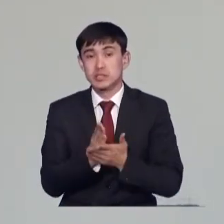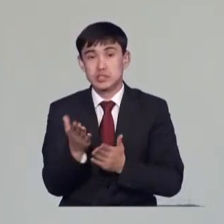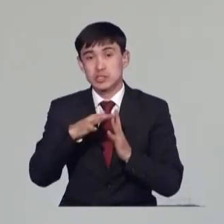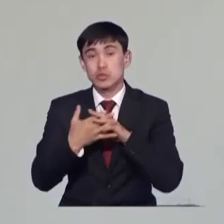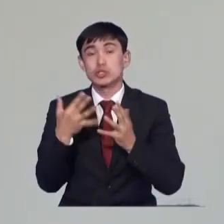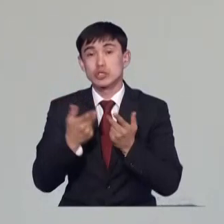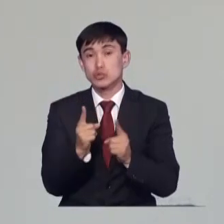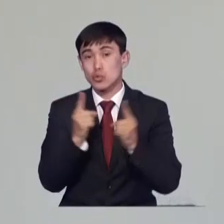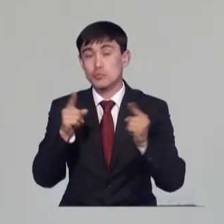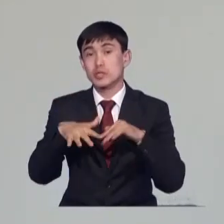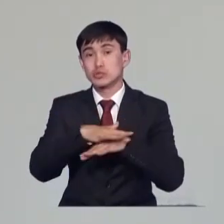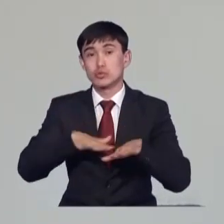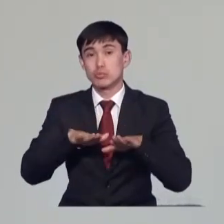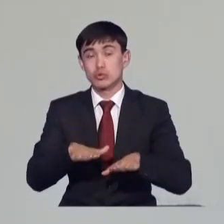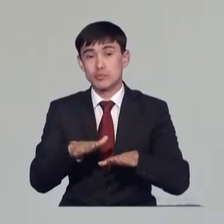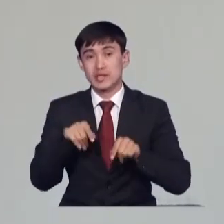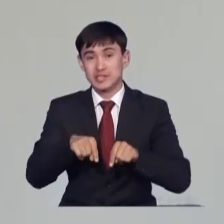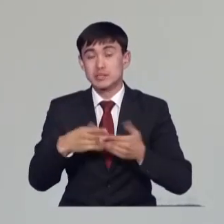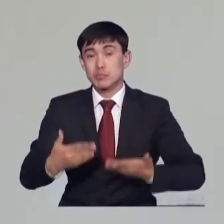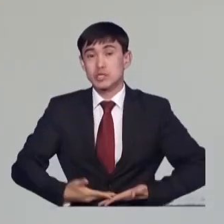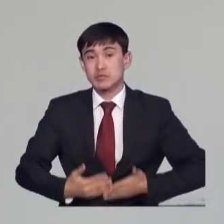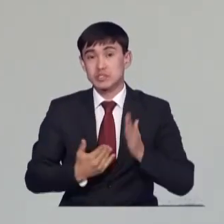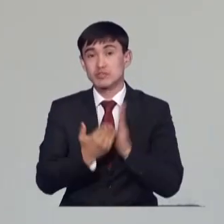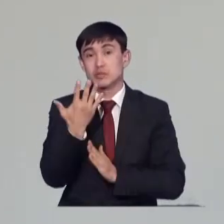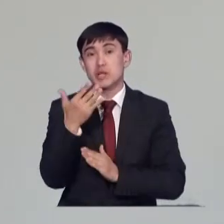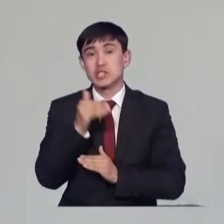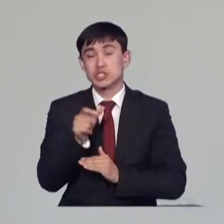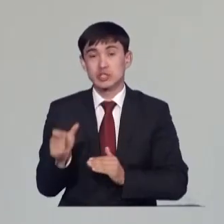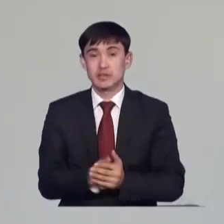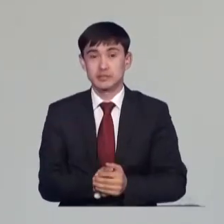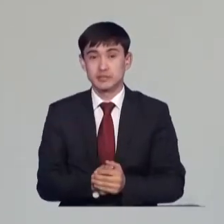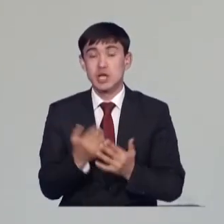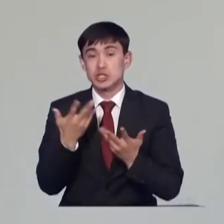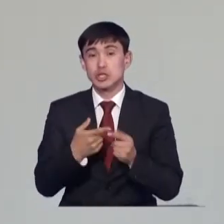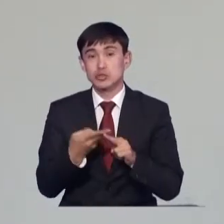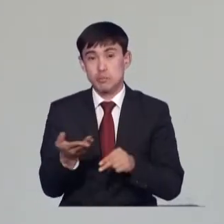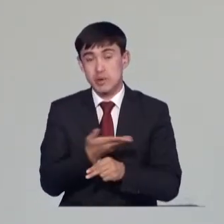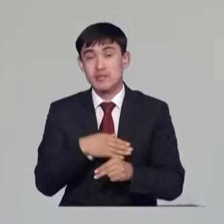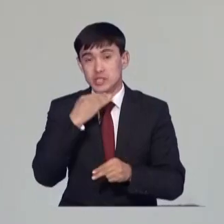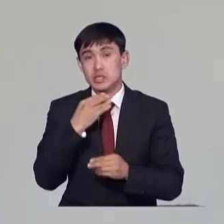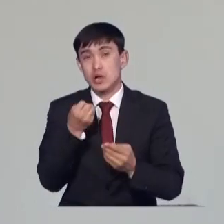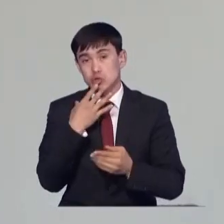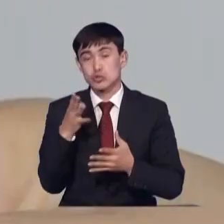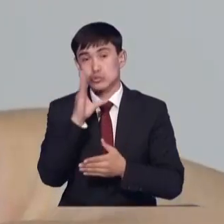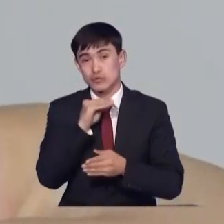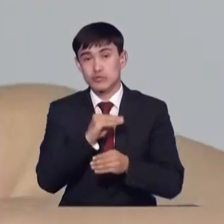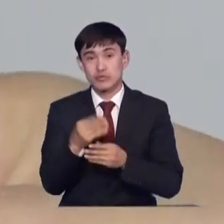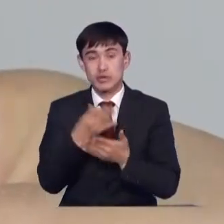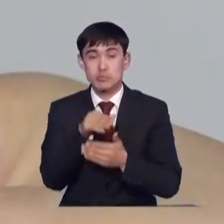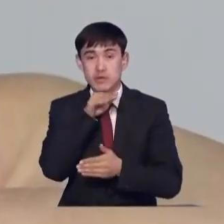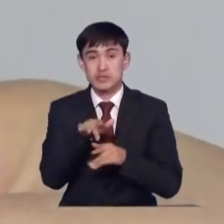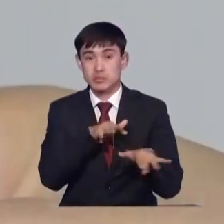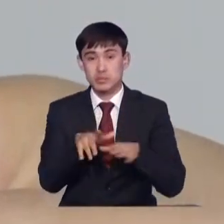село считается крупным населённым пунктом ведь здесь Проживает свыше 5000 жителей Я считаю что мы достаточно хорошо справляемся со своими